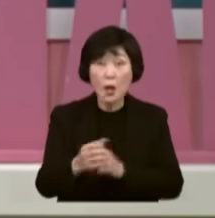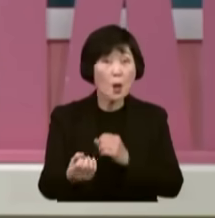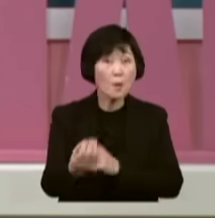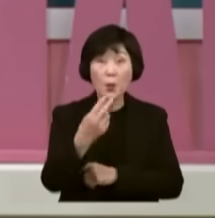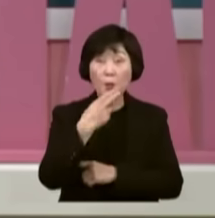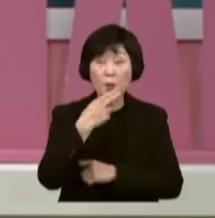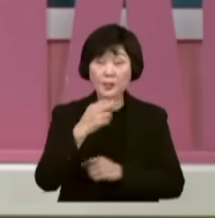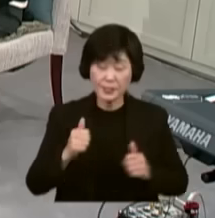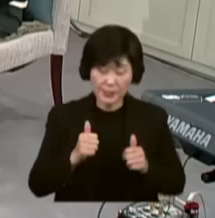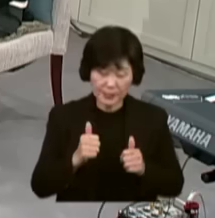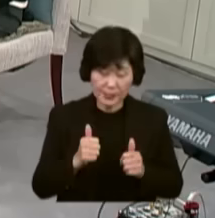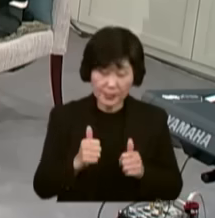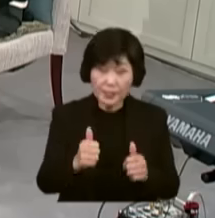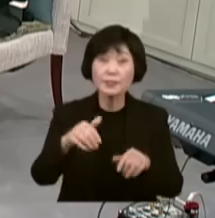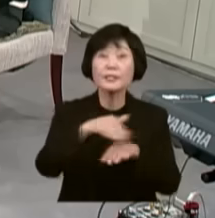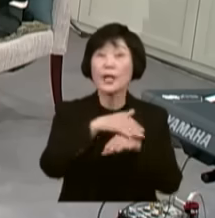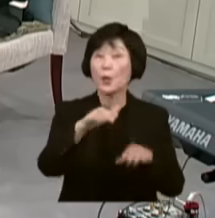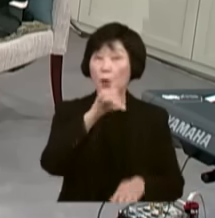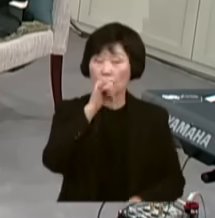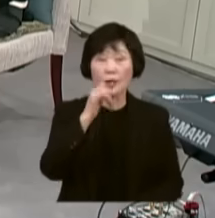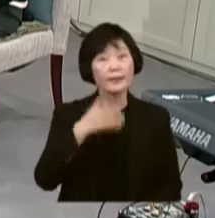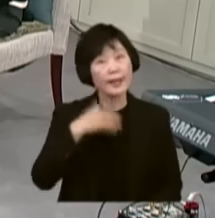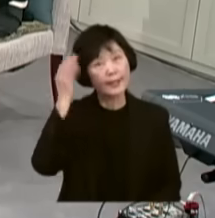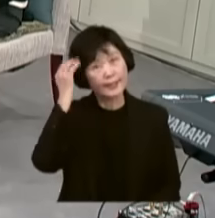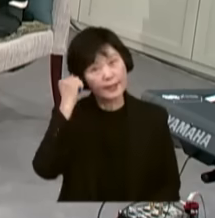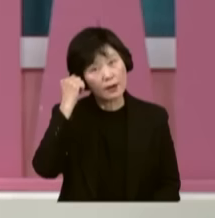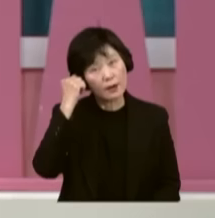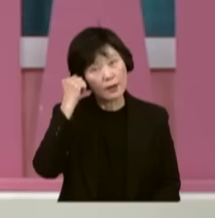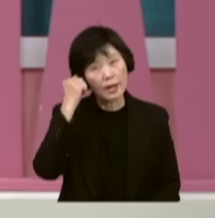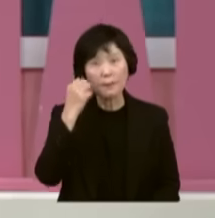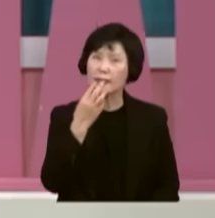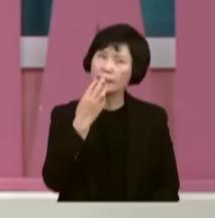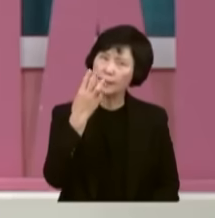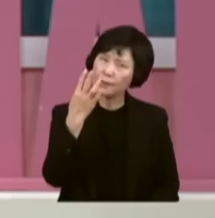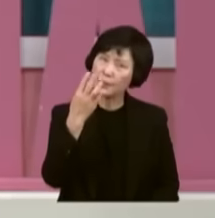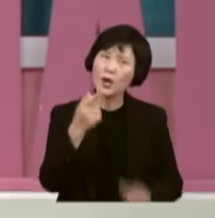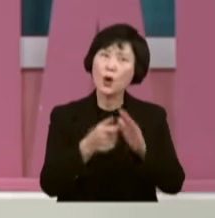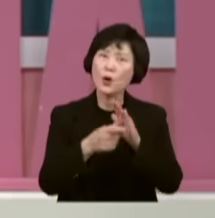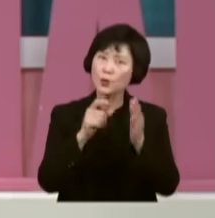가는 거야. 제가 기억으로는 한 3개월 동안을 나갔다가.